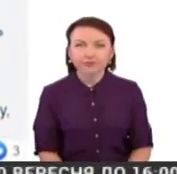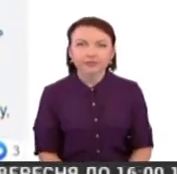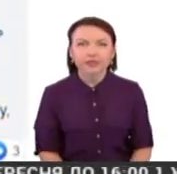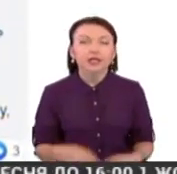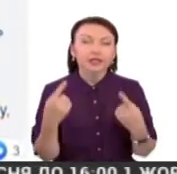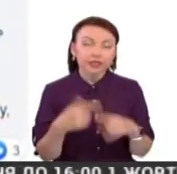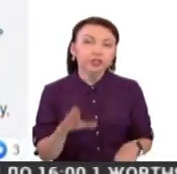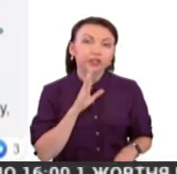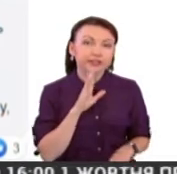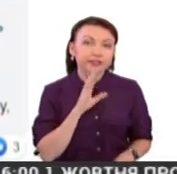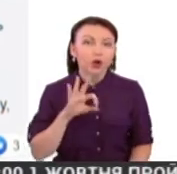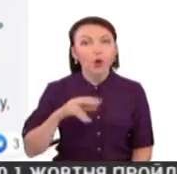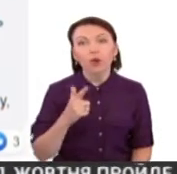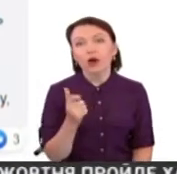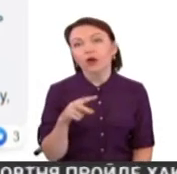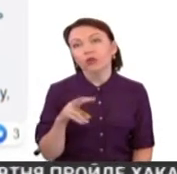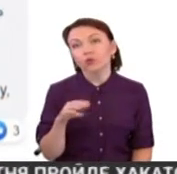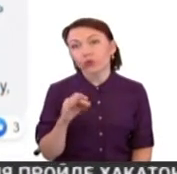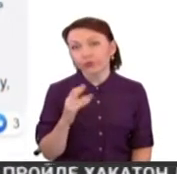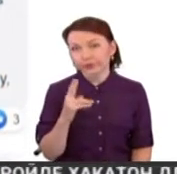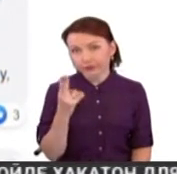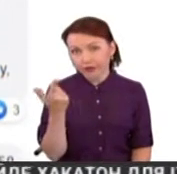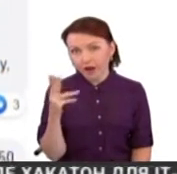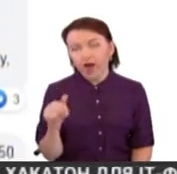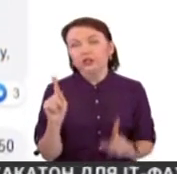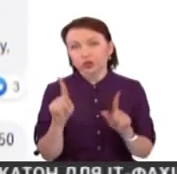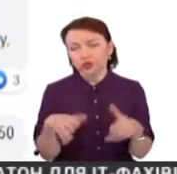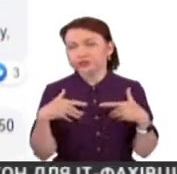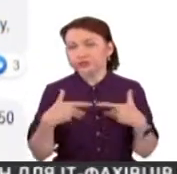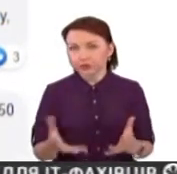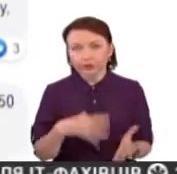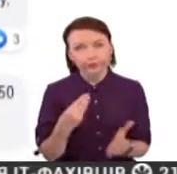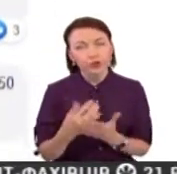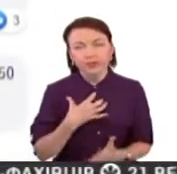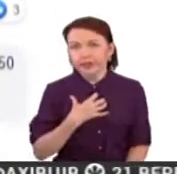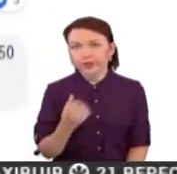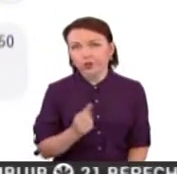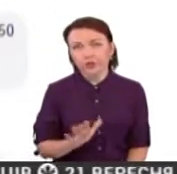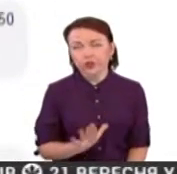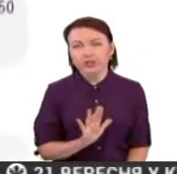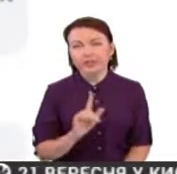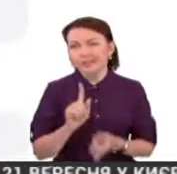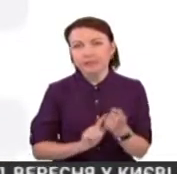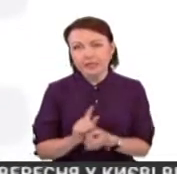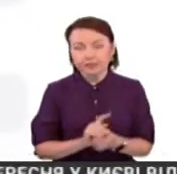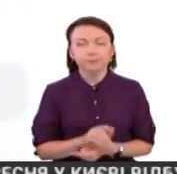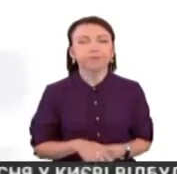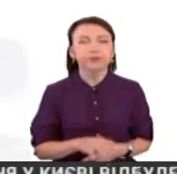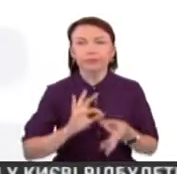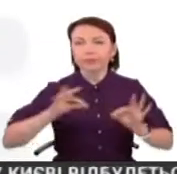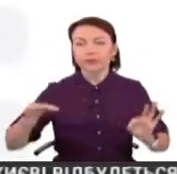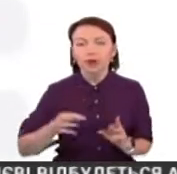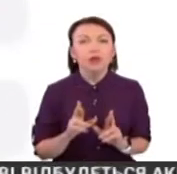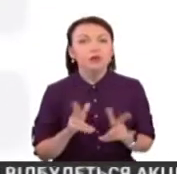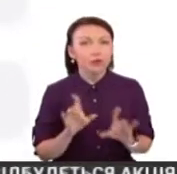Інша киянка Ольга Лотоцька-Головіна теж висловлює своє незадоволення змінами, цитую, і як